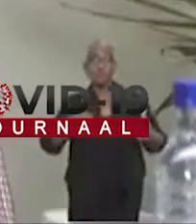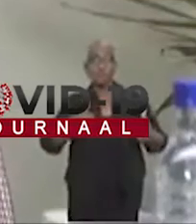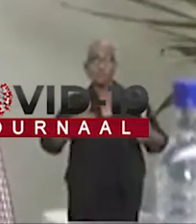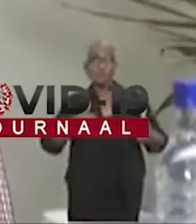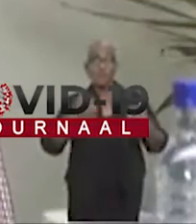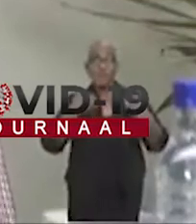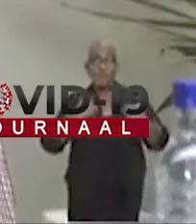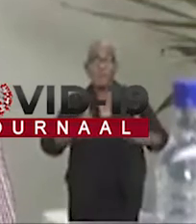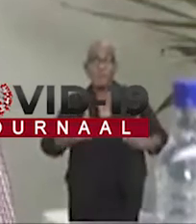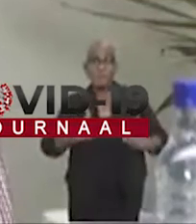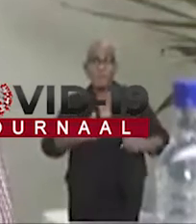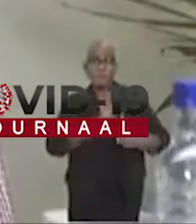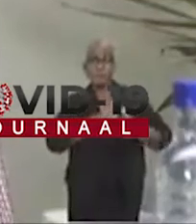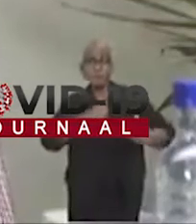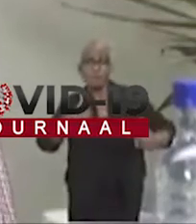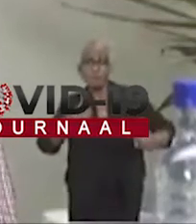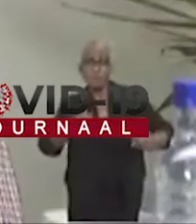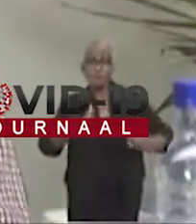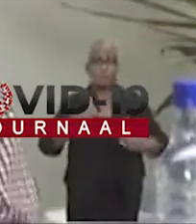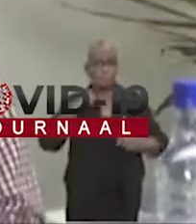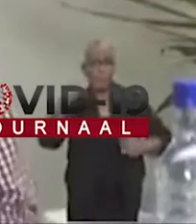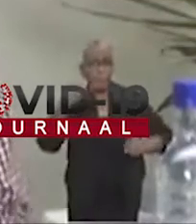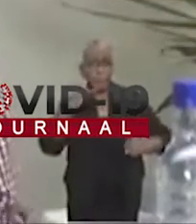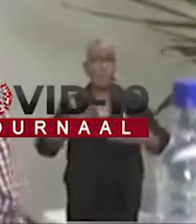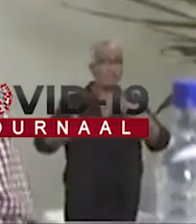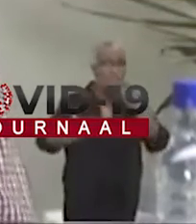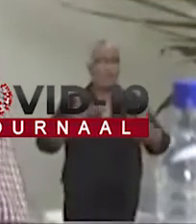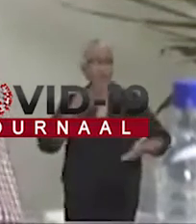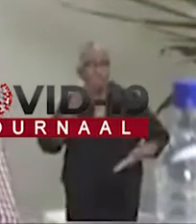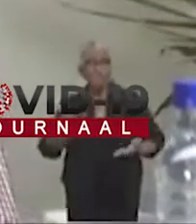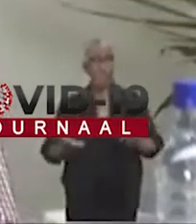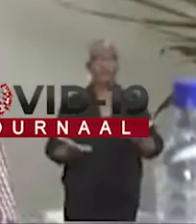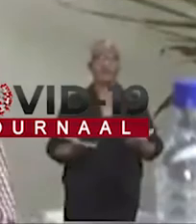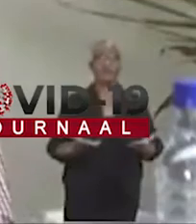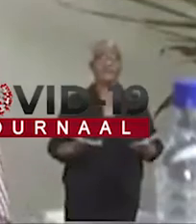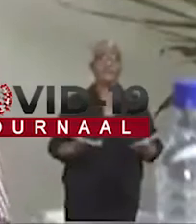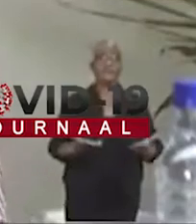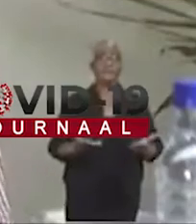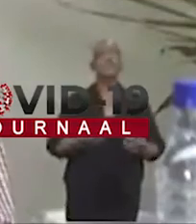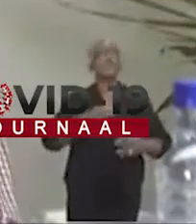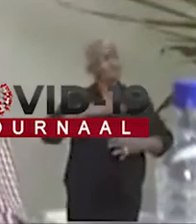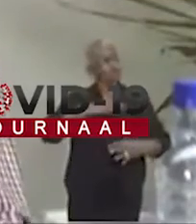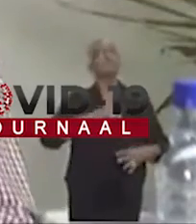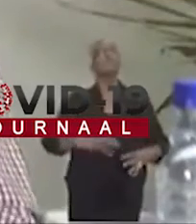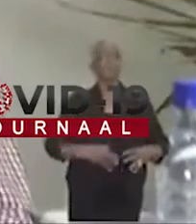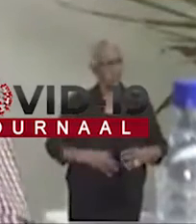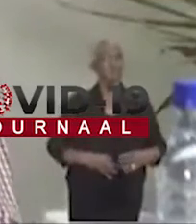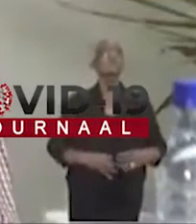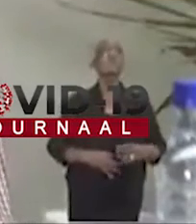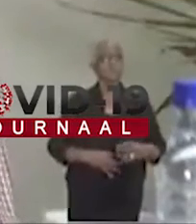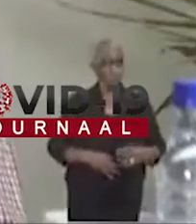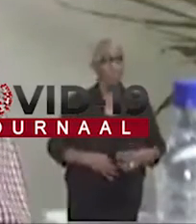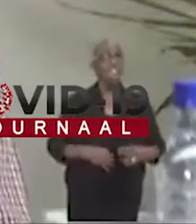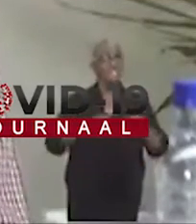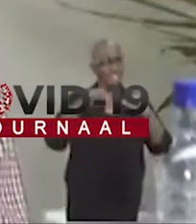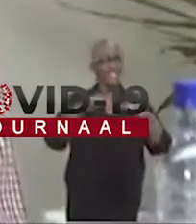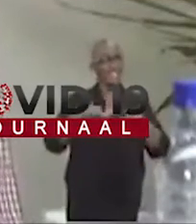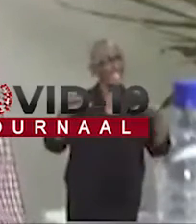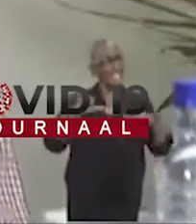dus aangegeven dus dat ze dus nadat ze dus tevreden in hun eigen taal